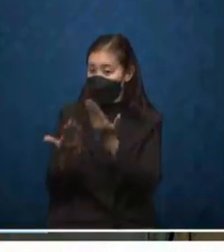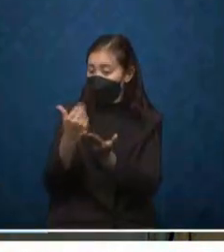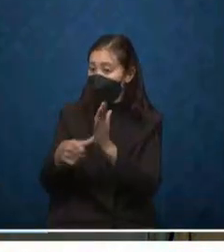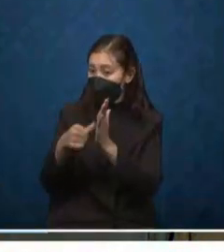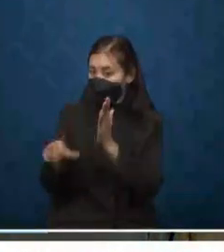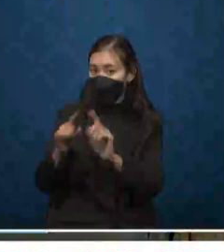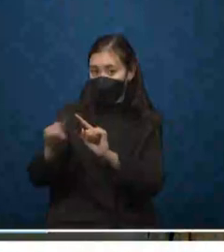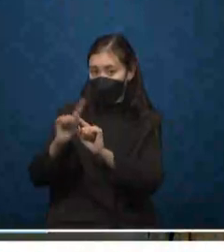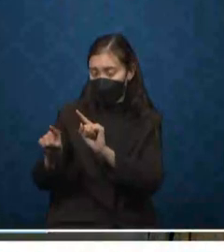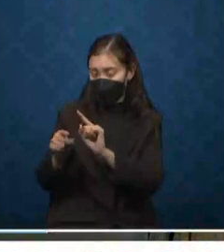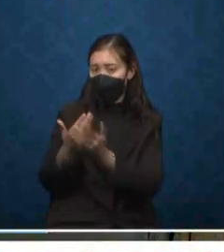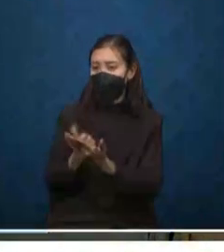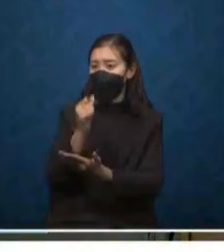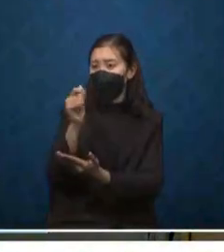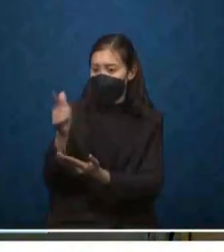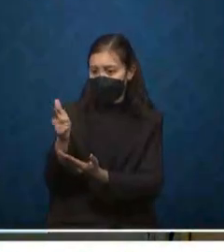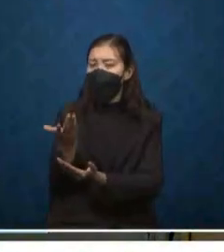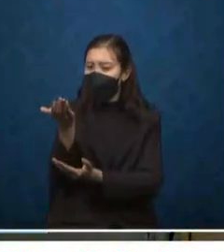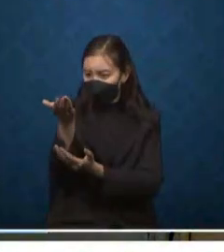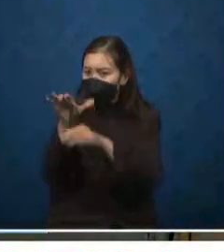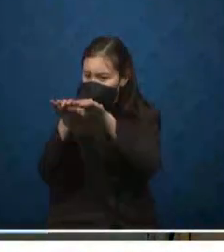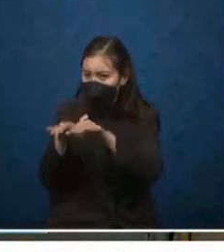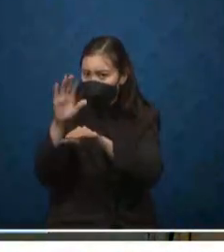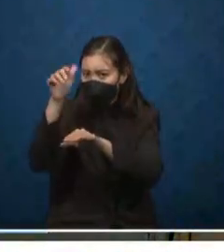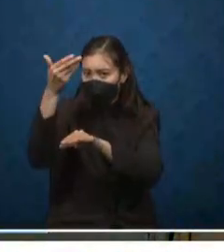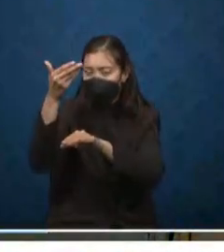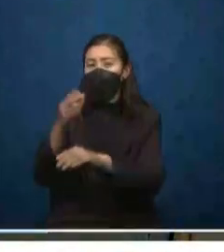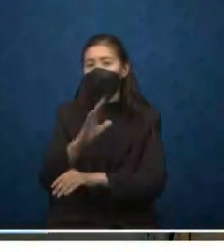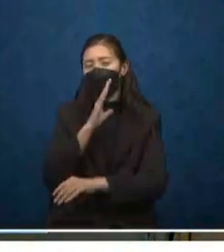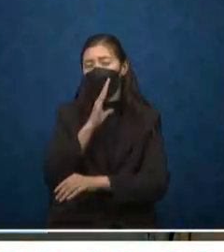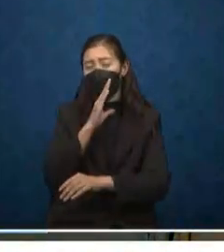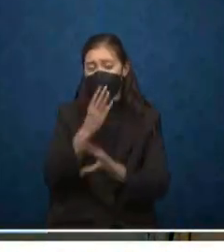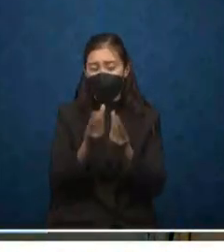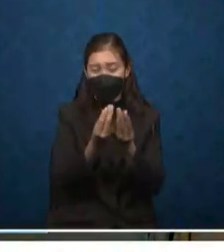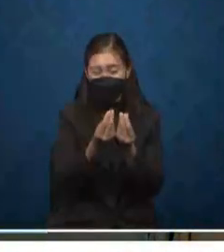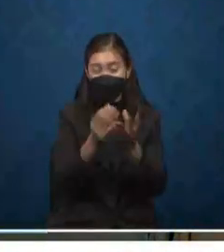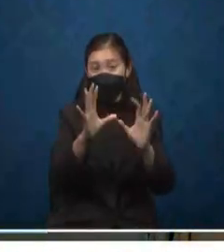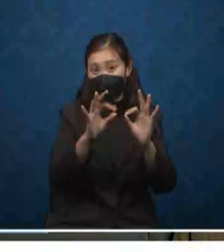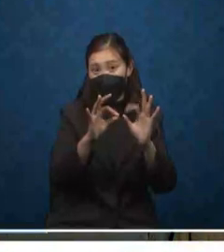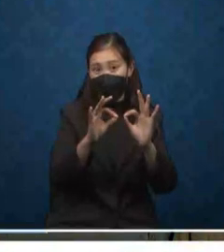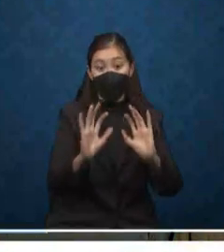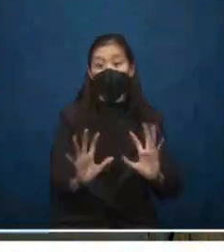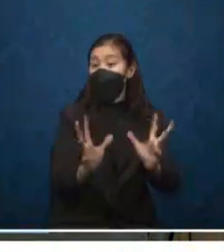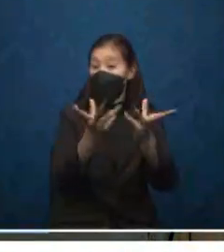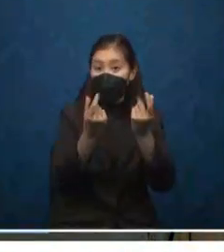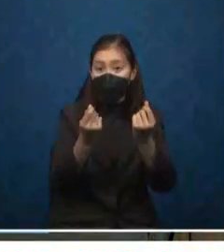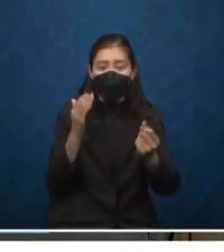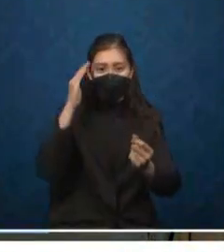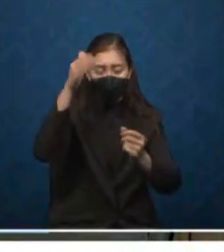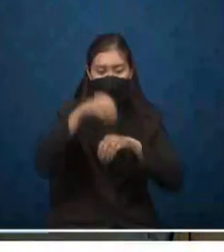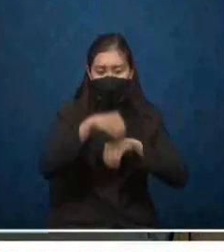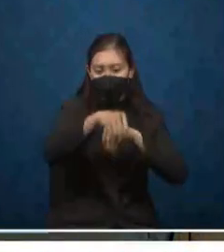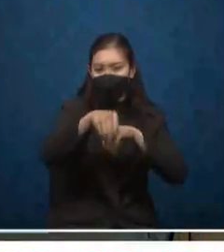กลับคืนสร้างขึ้นมาได้เหมือนกับป่าบกง่ายๆนะครับเพราะนั้นถ้าหากว่าเขาตัดสินใจว่าภาระของการเสียภาษีที่ดิน